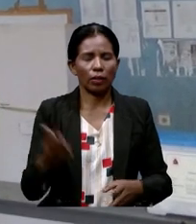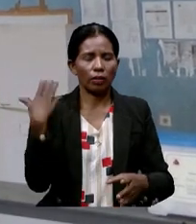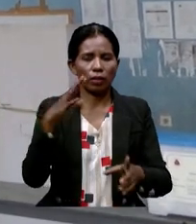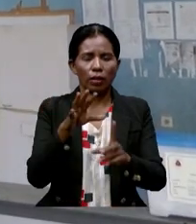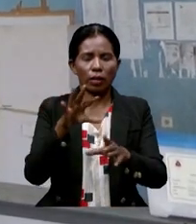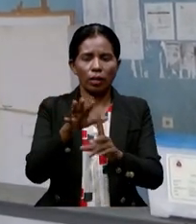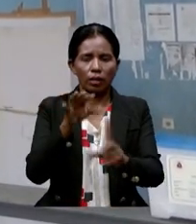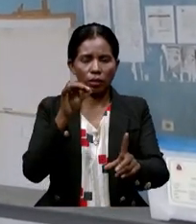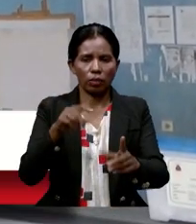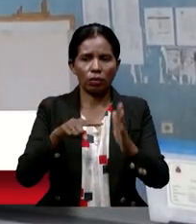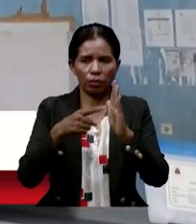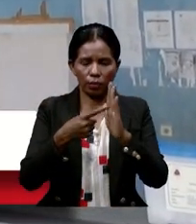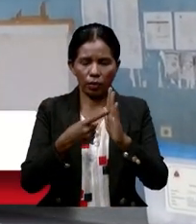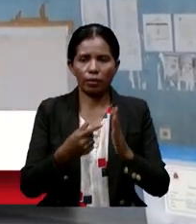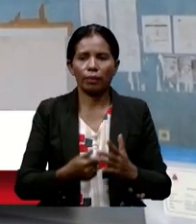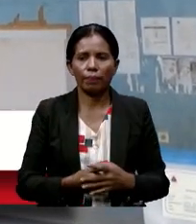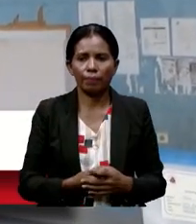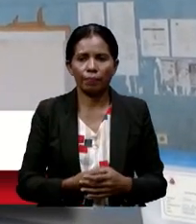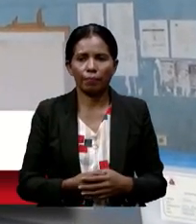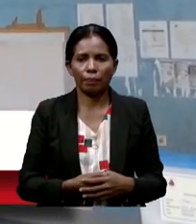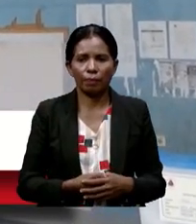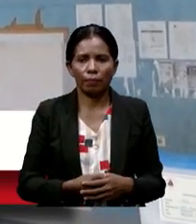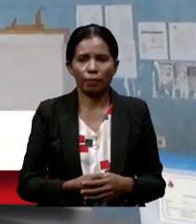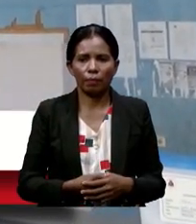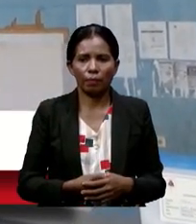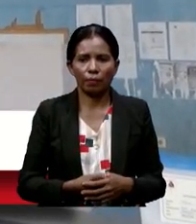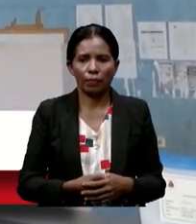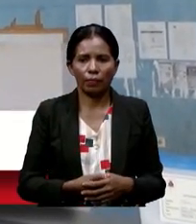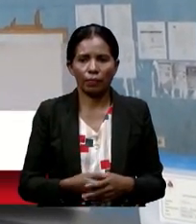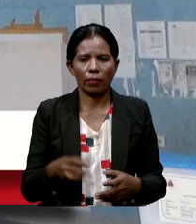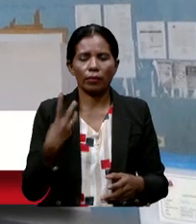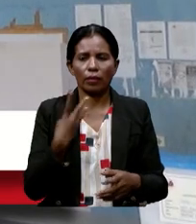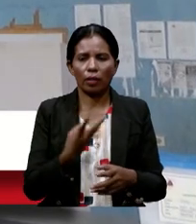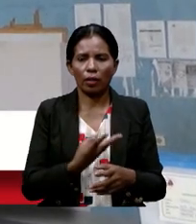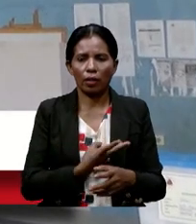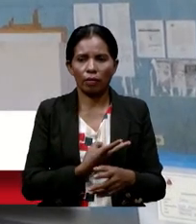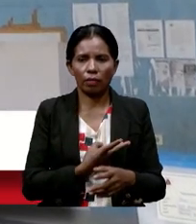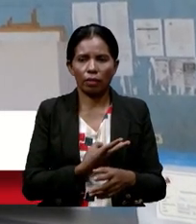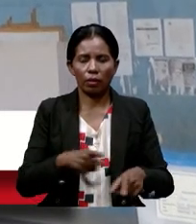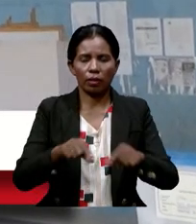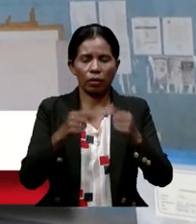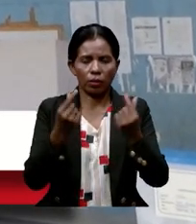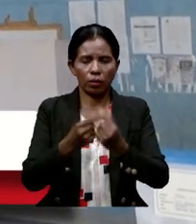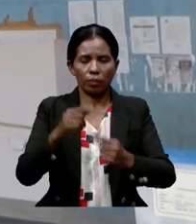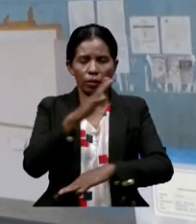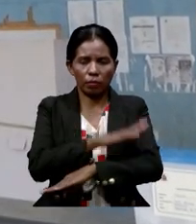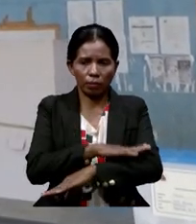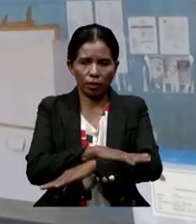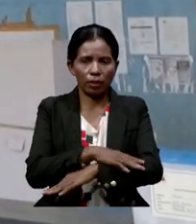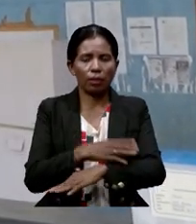rua, e buat nabi kami nesang ekip pada meja ekip pada teknik pun